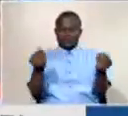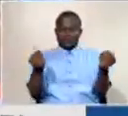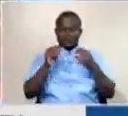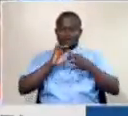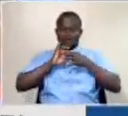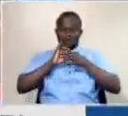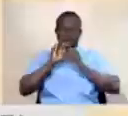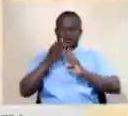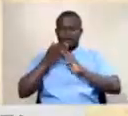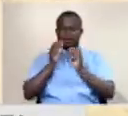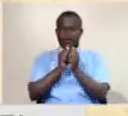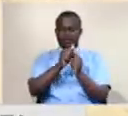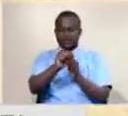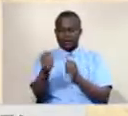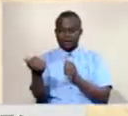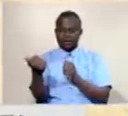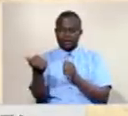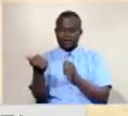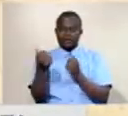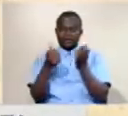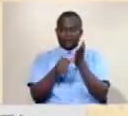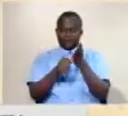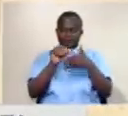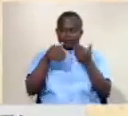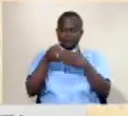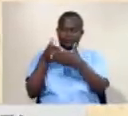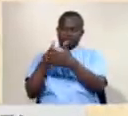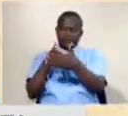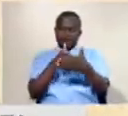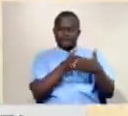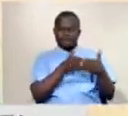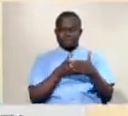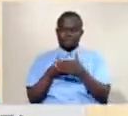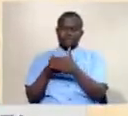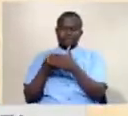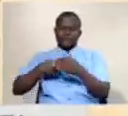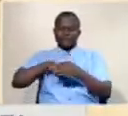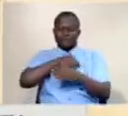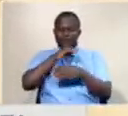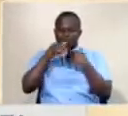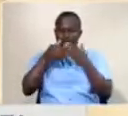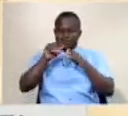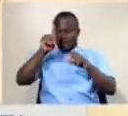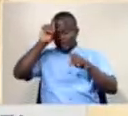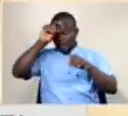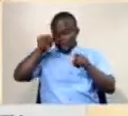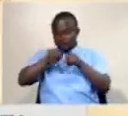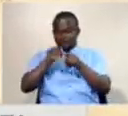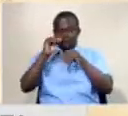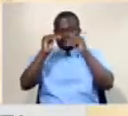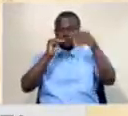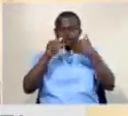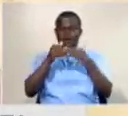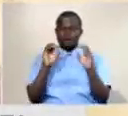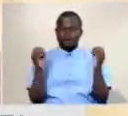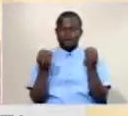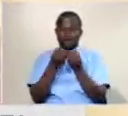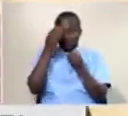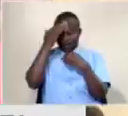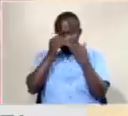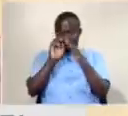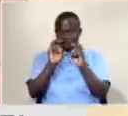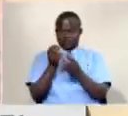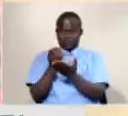yabo n'abandi baturage basanzwe. Ibibazo bibangamiye umuturage ni ibintu bituraje ishinga nk'urwego rw'umuryango, cyane cyane ko